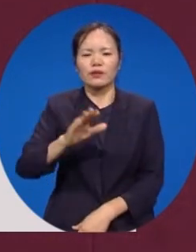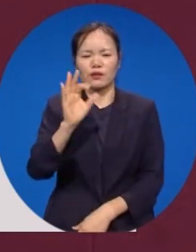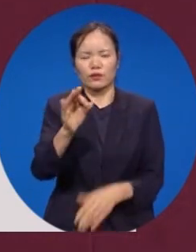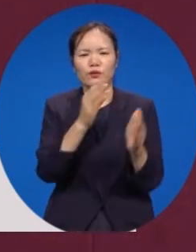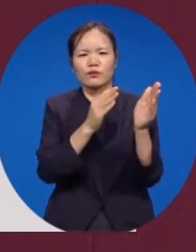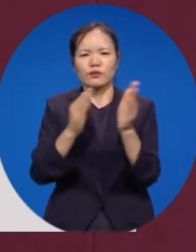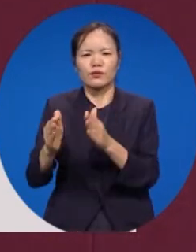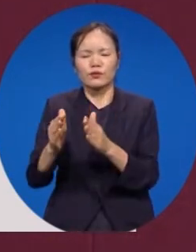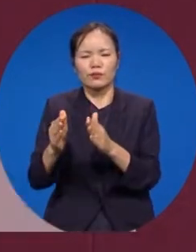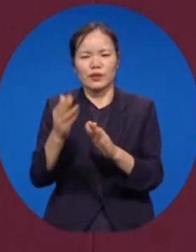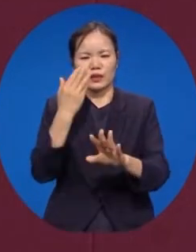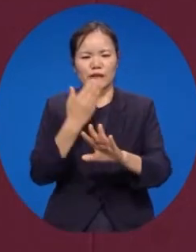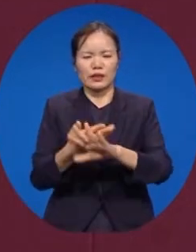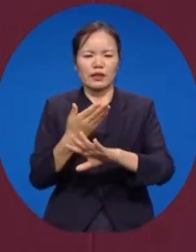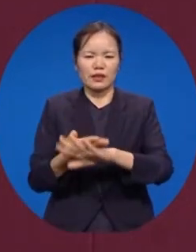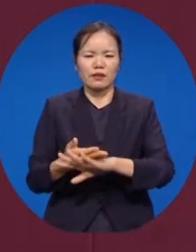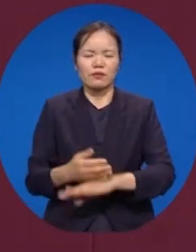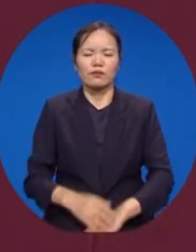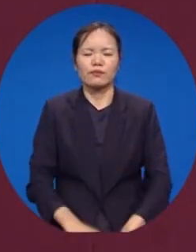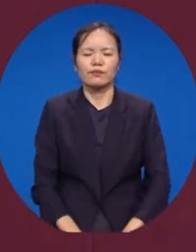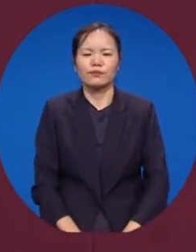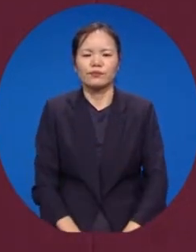마련은 또 다른 이야기입니다.